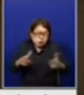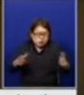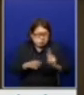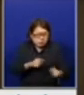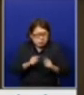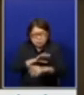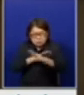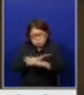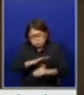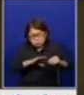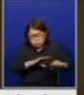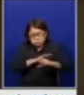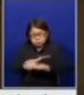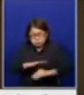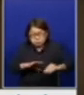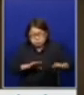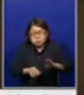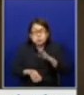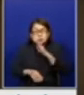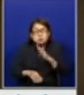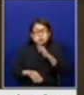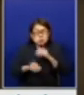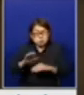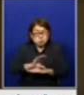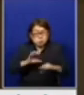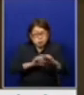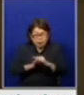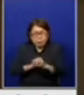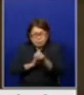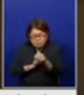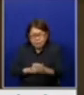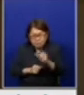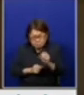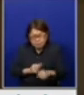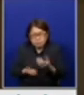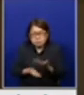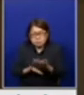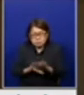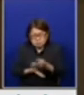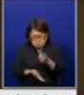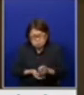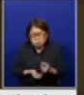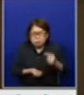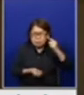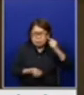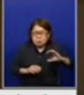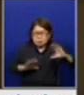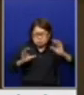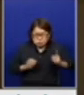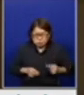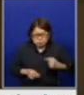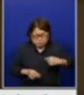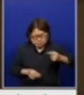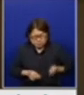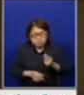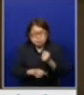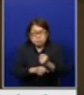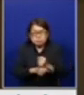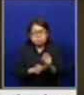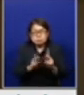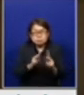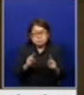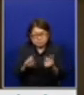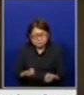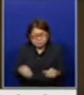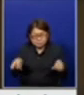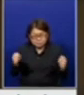พอสมควรรัฐบาลต้องจริงใจคณะกรรมการกำลังดำเนินการใกล้จะเสร็จแล้วและถ้าหากว่าทำตามโคร